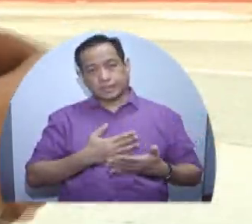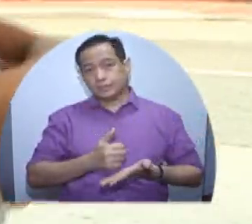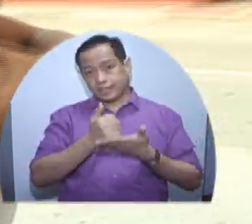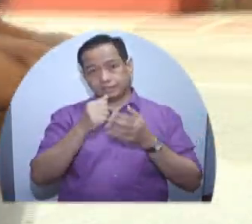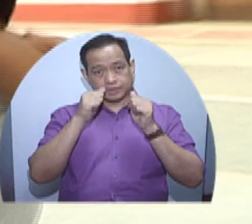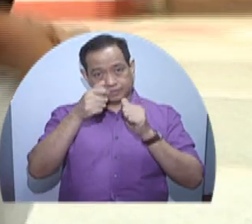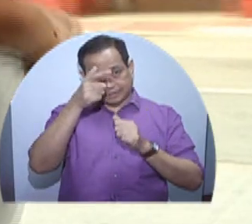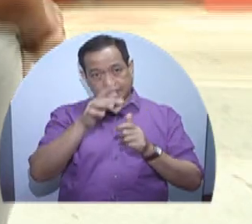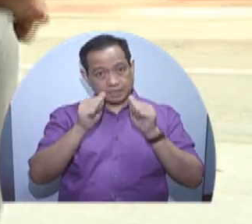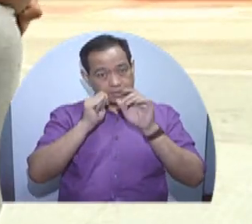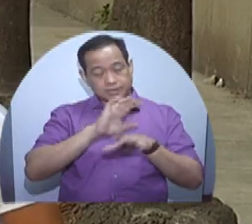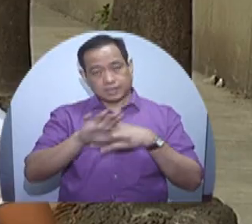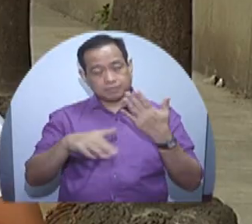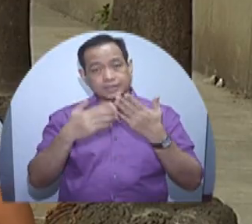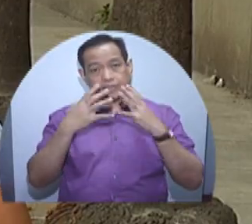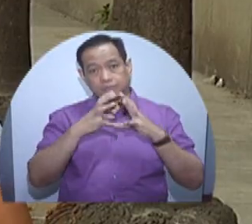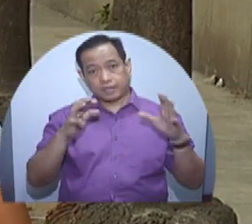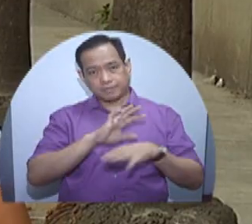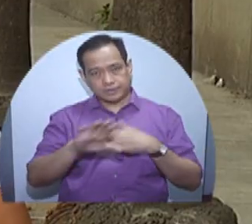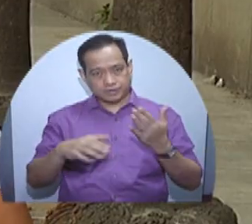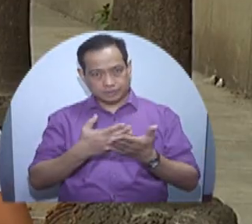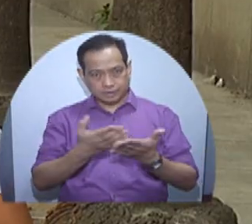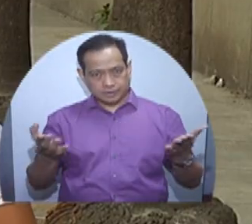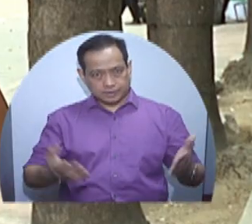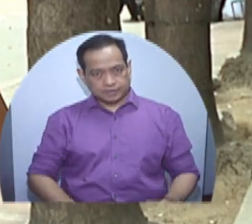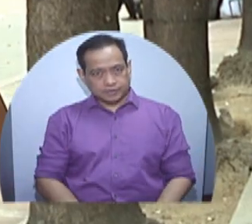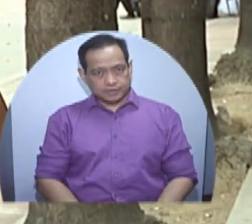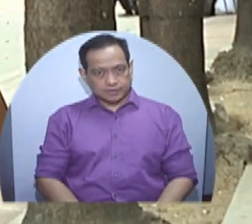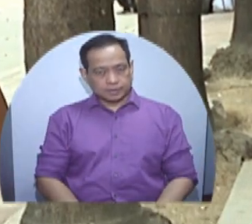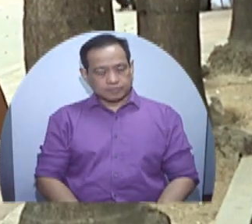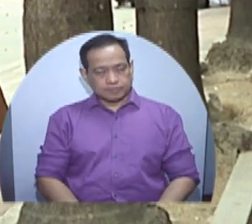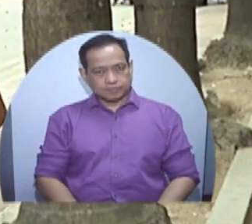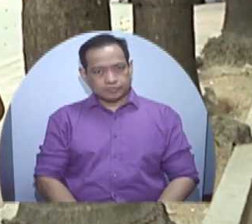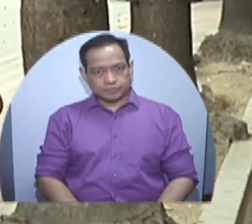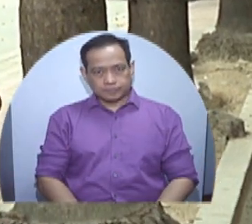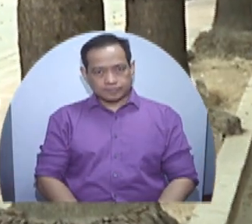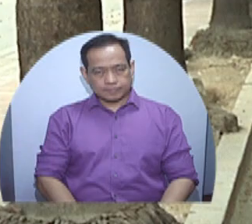So, God bless po sa ating lahat. Maraming salamat po sa lahat.